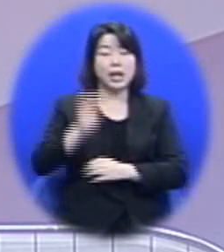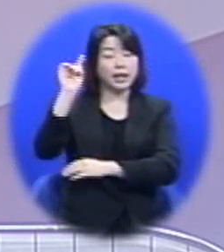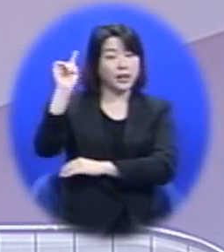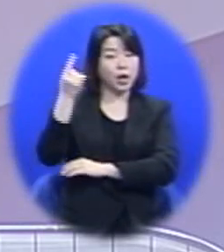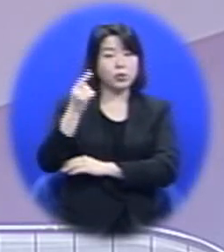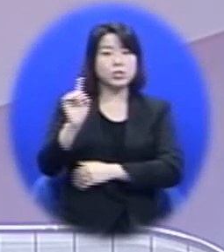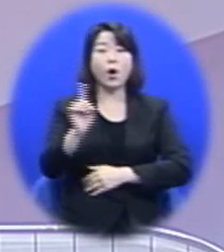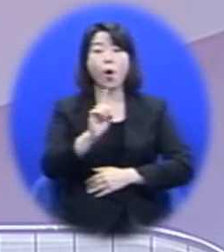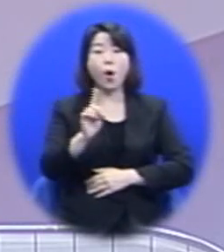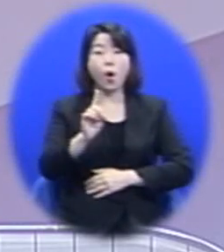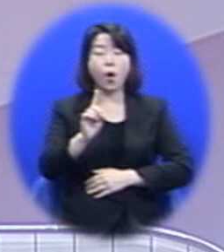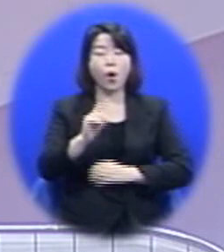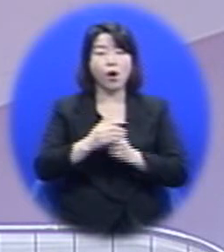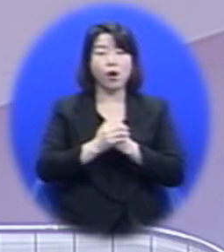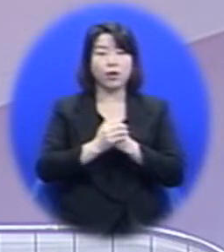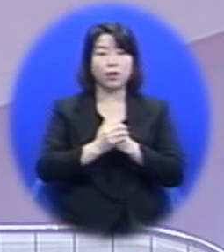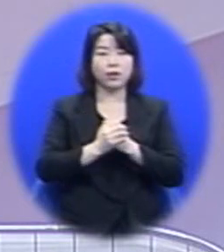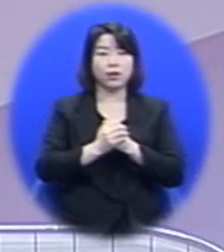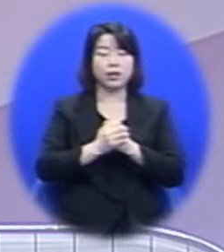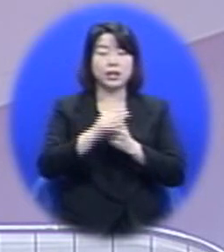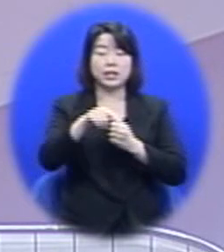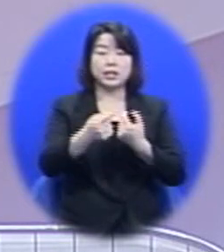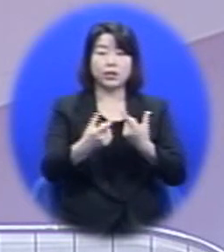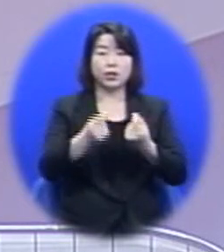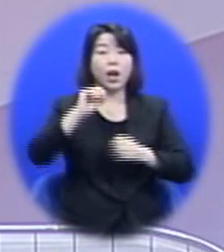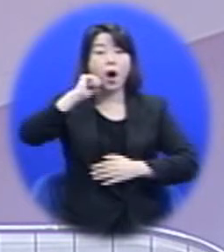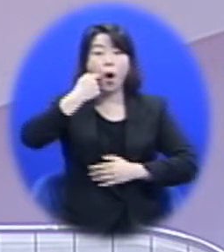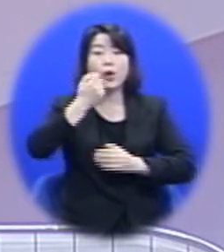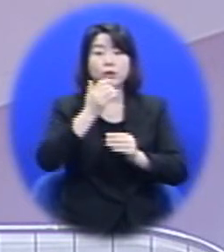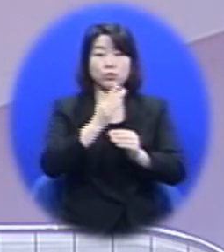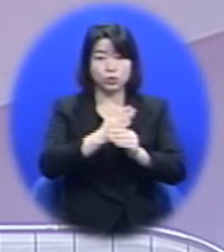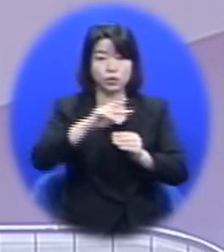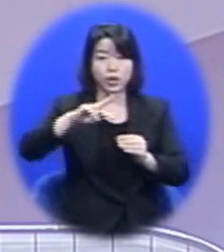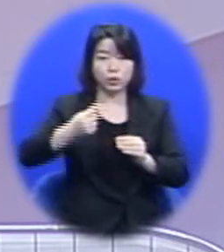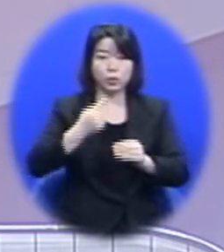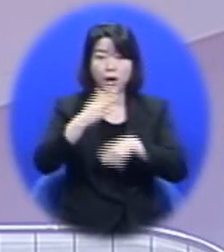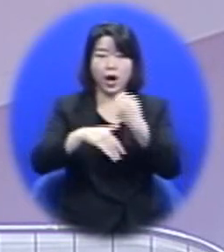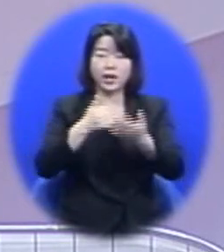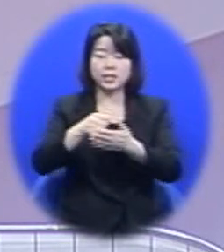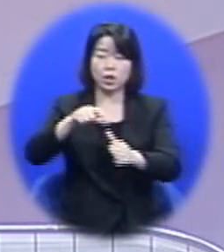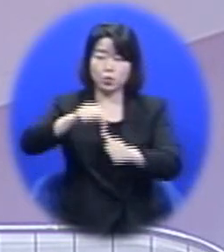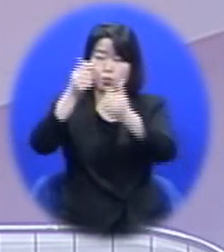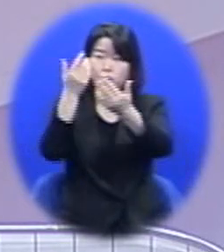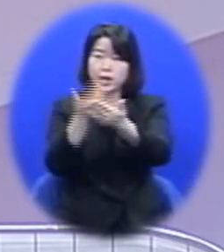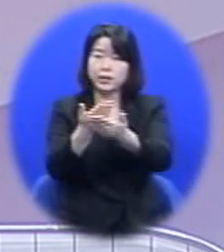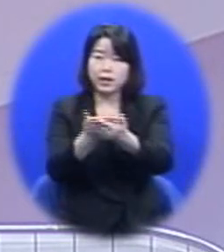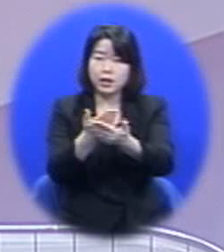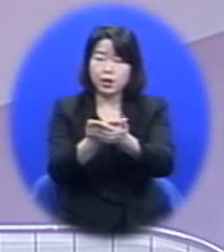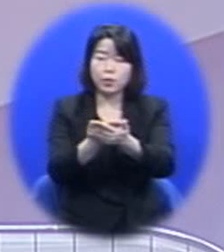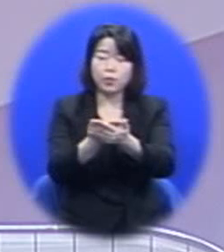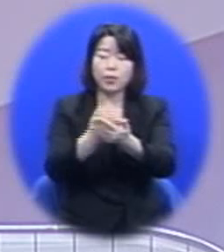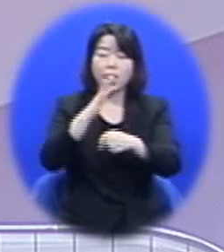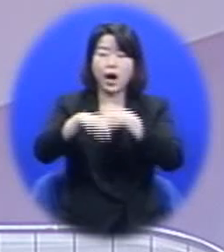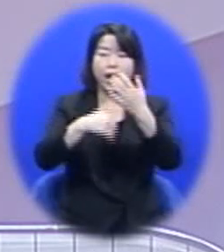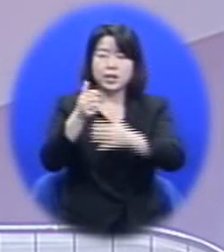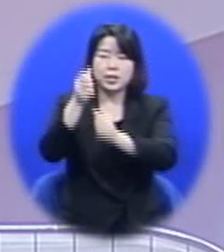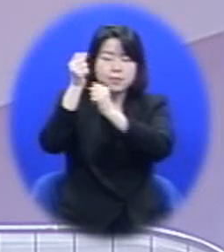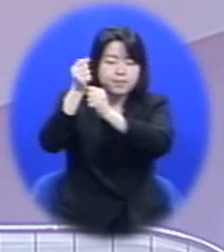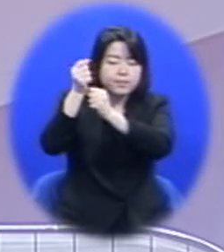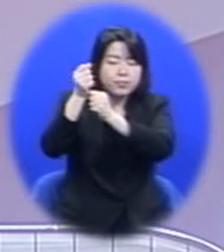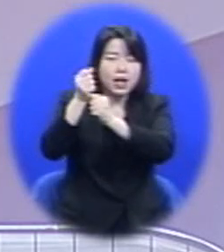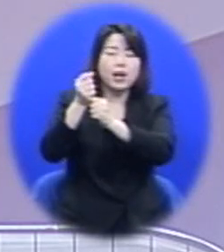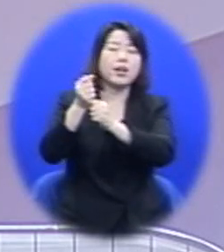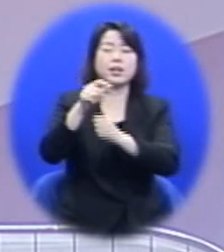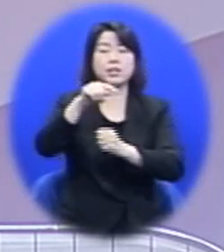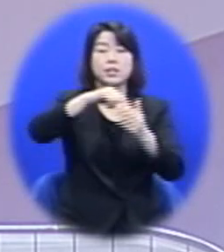다윗이 어째서 이렇게 그 어려움 중에도 하나님께 구원해 달라고 그렇게 하나님께 매달리는 그 상황